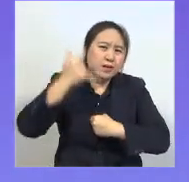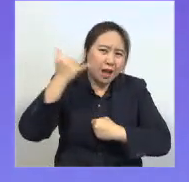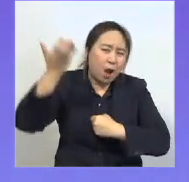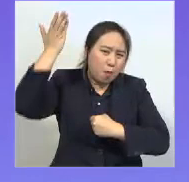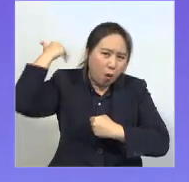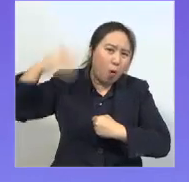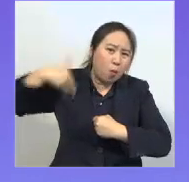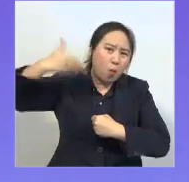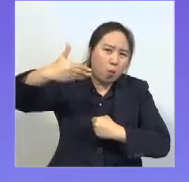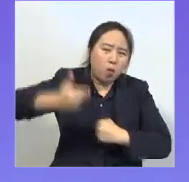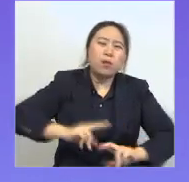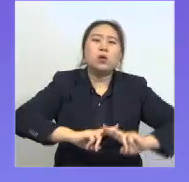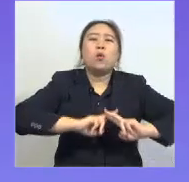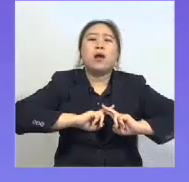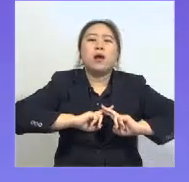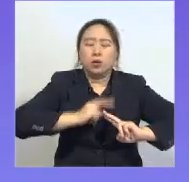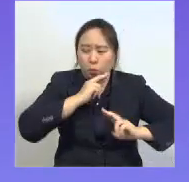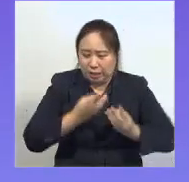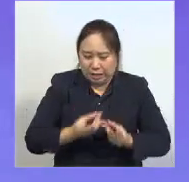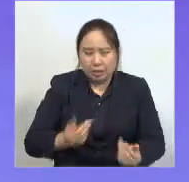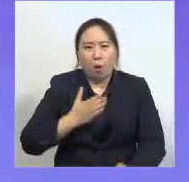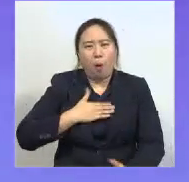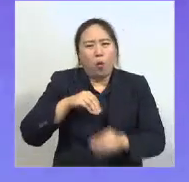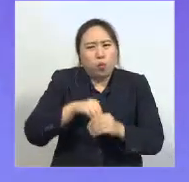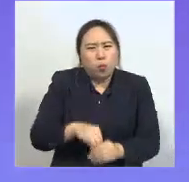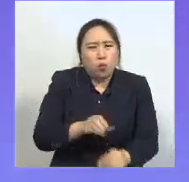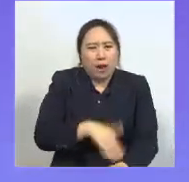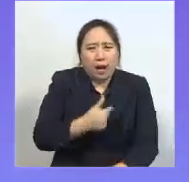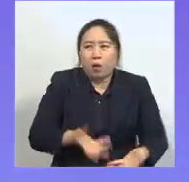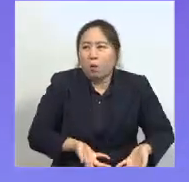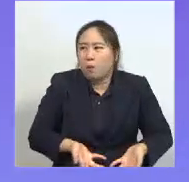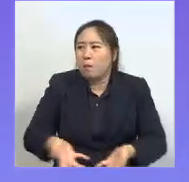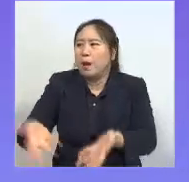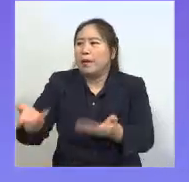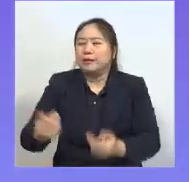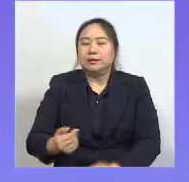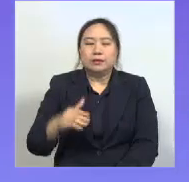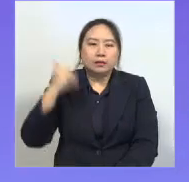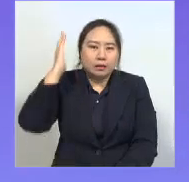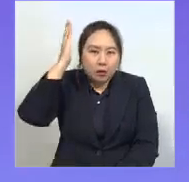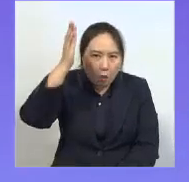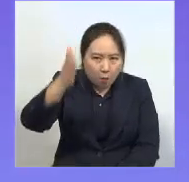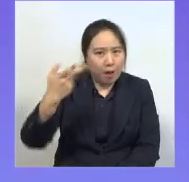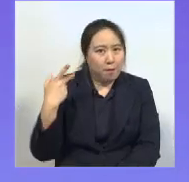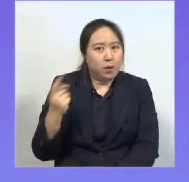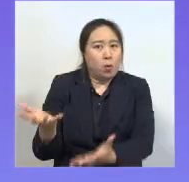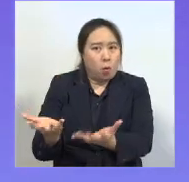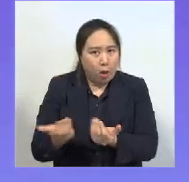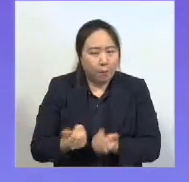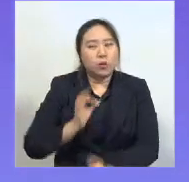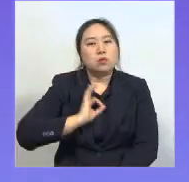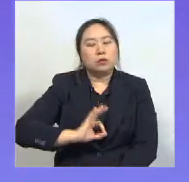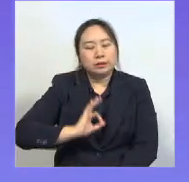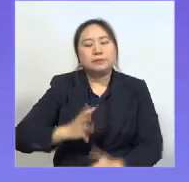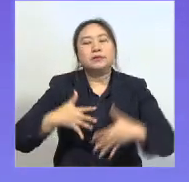จนมาถึงรุ่นของตัวเองและถ้าจะต้องเสียที่ที่เคยอยู่ไปเนี่ยบางครั้งสิ่งที่ได้กลับคืนมามันก็จะต้องเหมือนกับทำให้เรารู้สึก